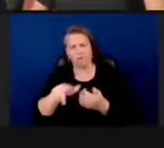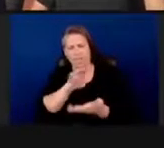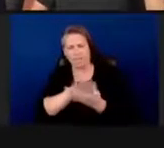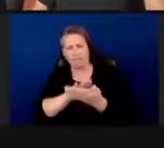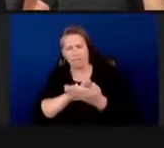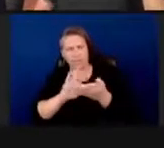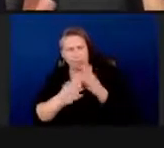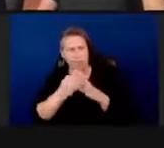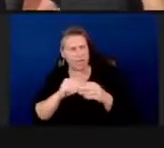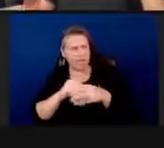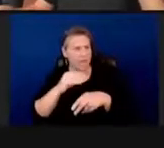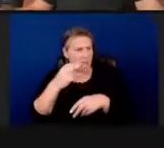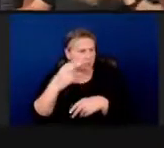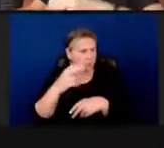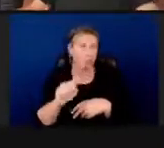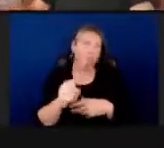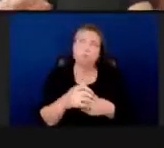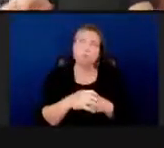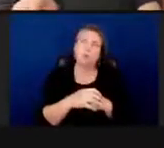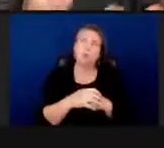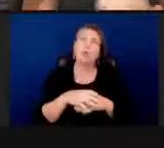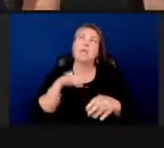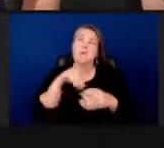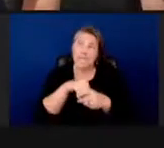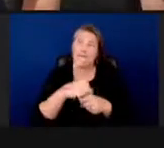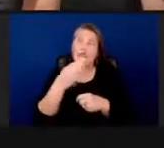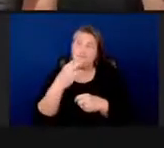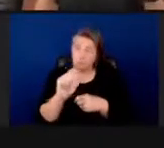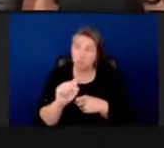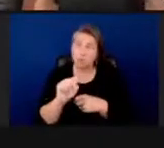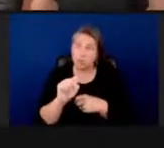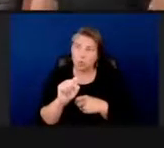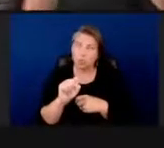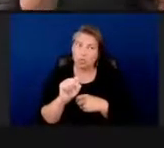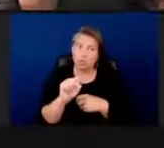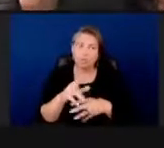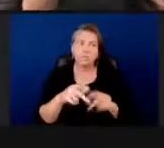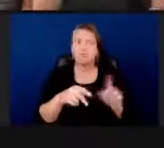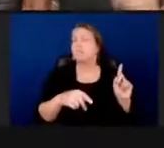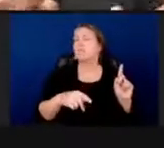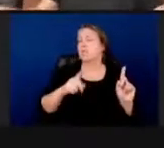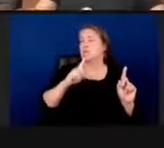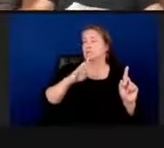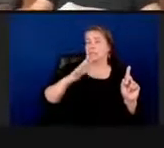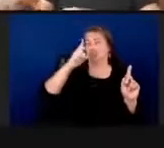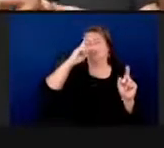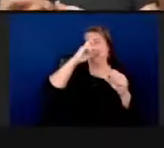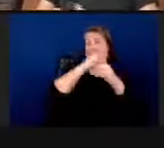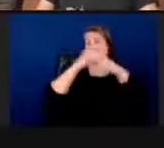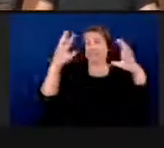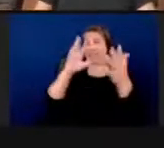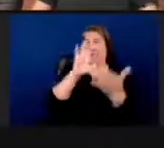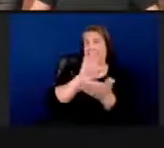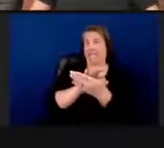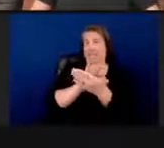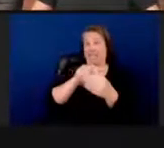wako katika mpango huu wa jamii